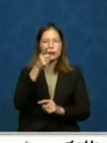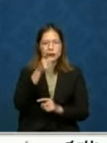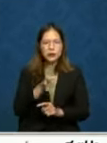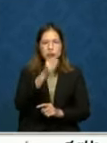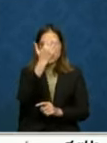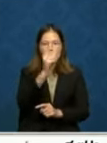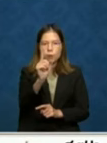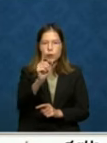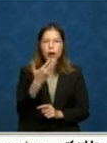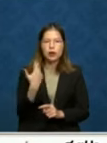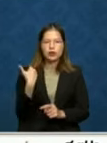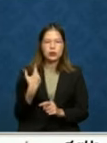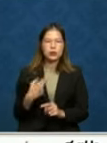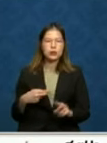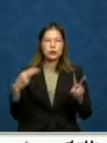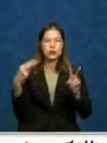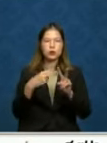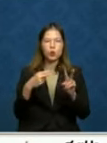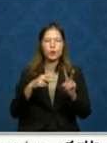ได้